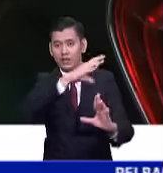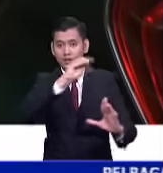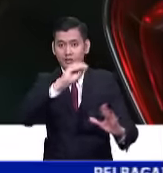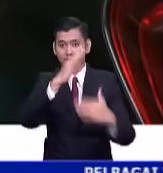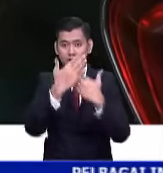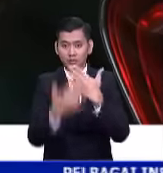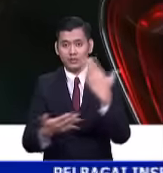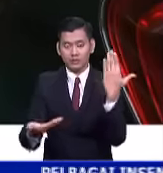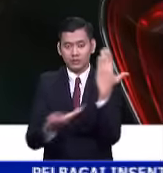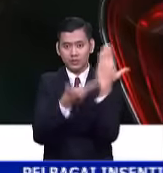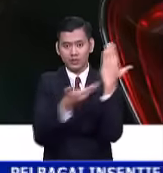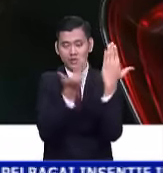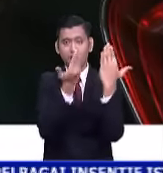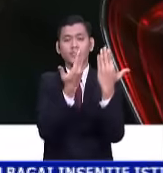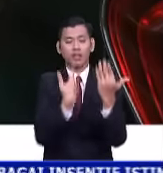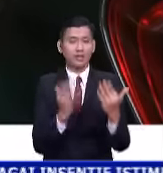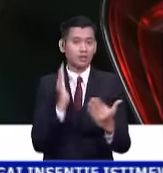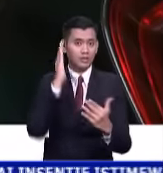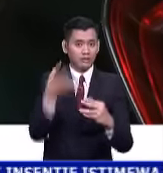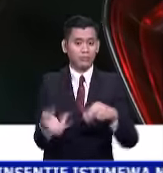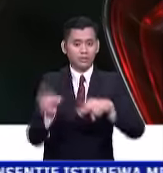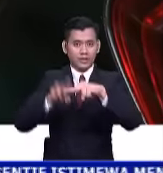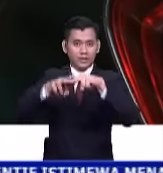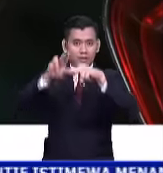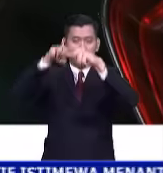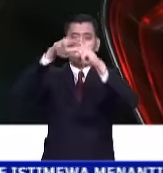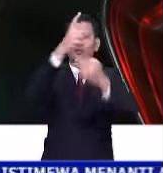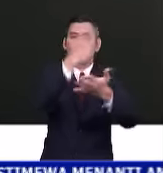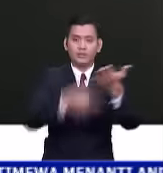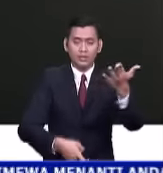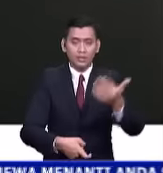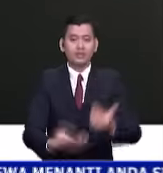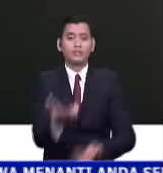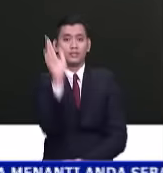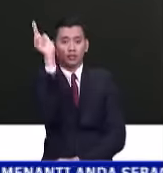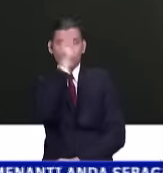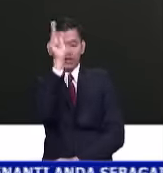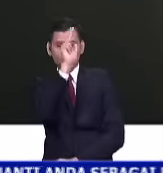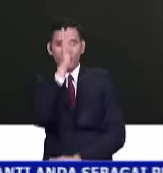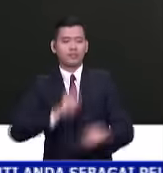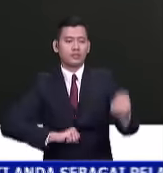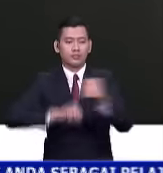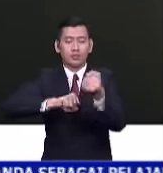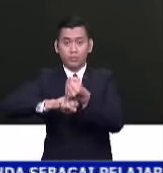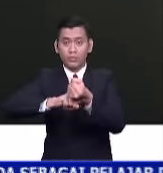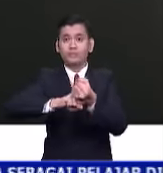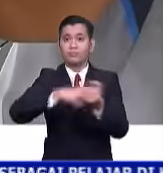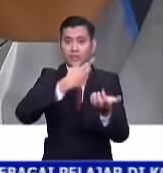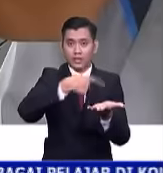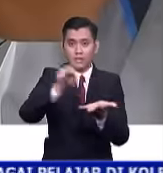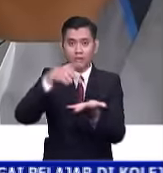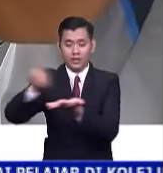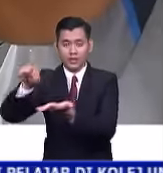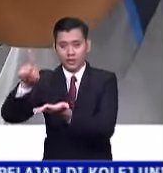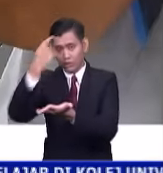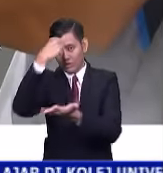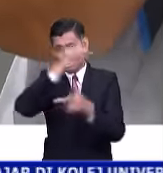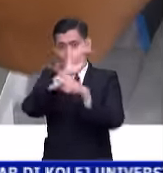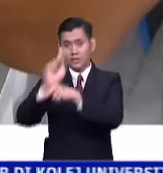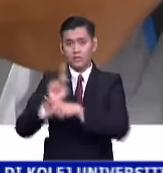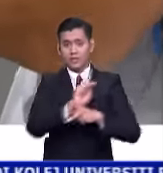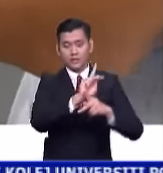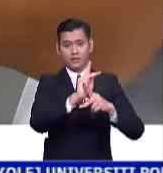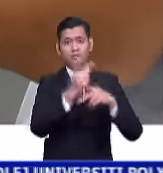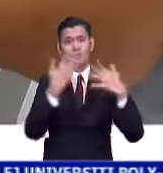bersubsidi dijangka meningkat dengan mendadak. Kerajaan bersedia menanggung perbelanjaan subsidi yang lebih tinggi ini bagi memelihara kesejahteraan